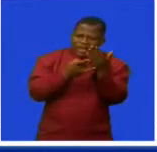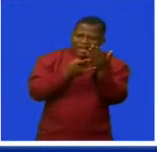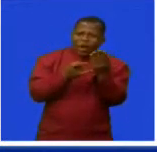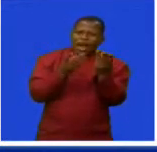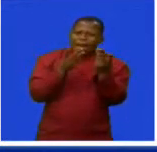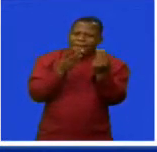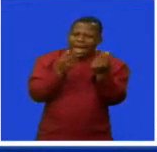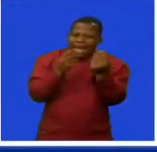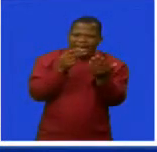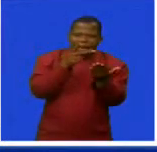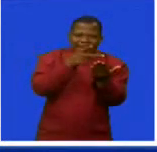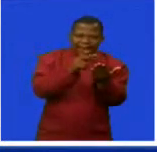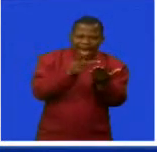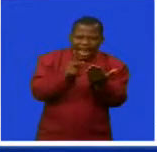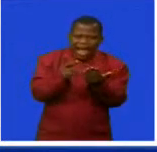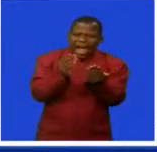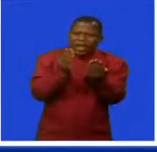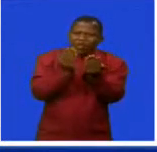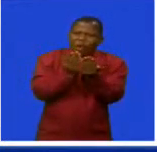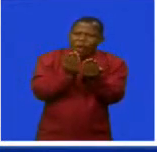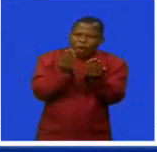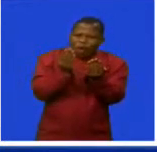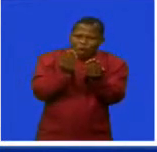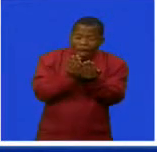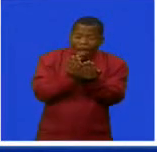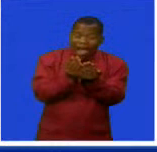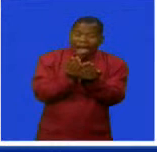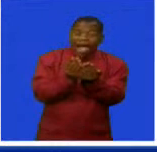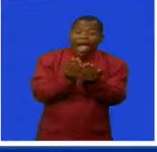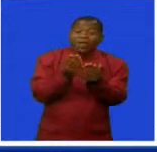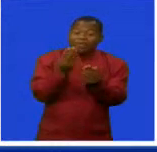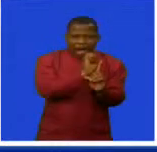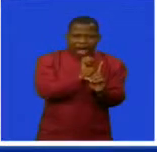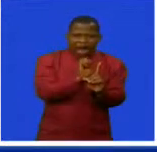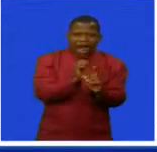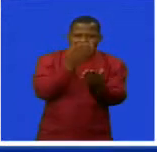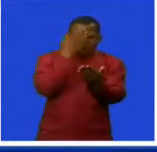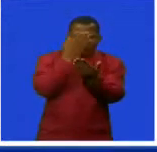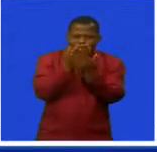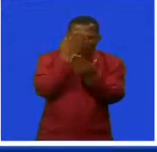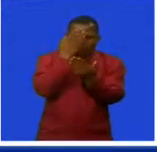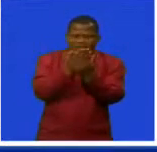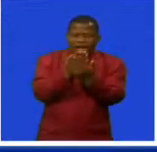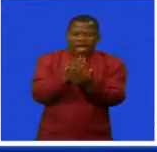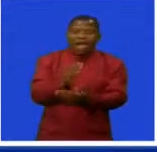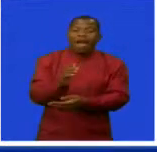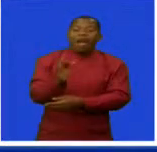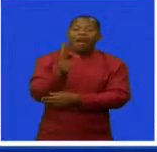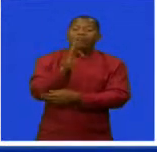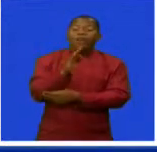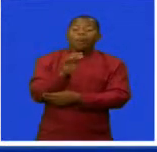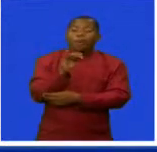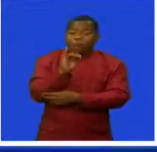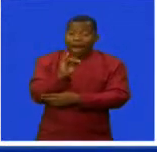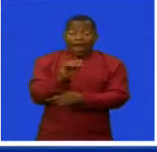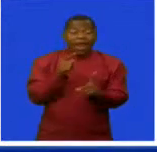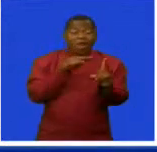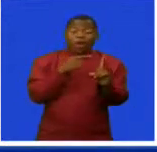Mathebula uthakasebenti bekatiphilisa ngekumakethe lok bekatiphilisa ngekubetwe kubedvuka kwemkhuhlane